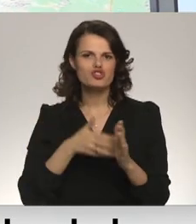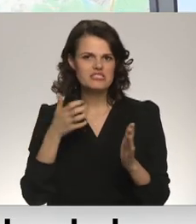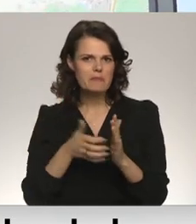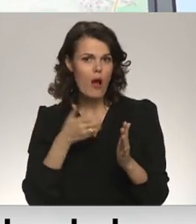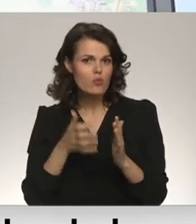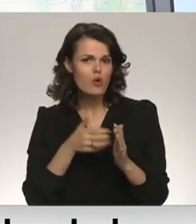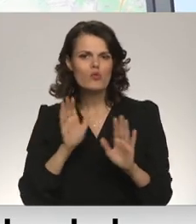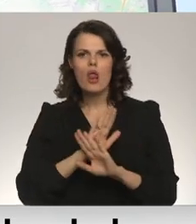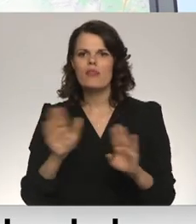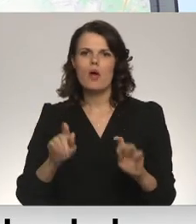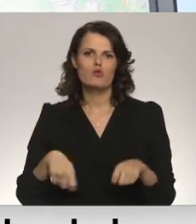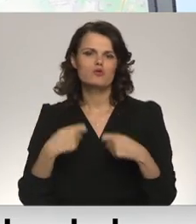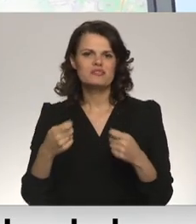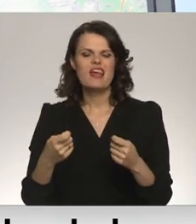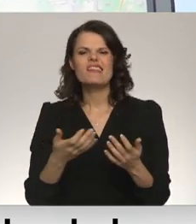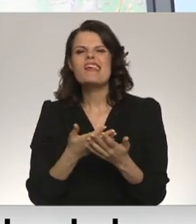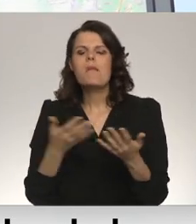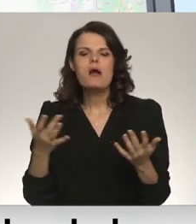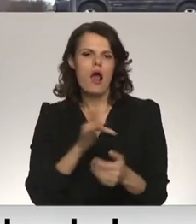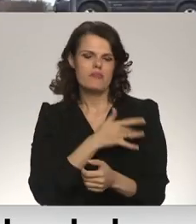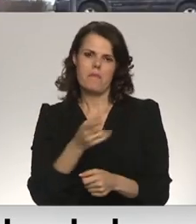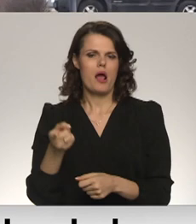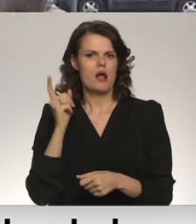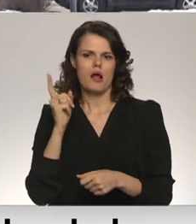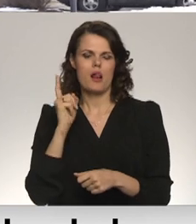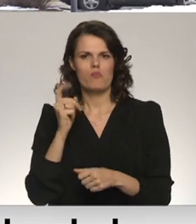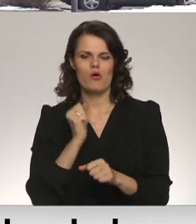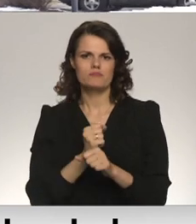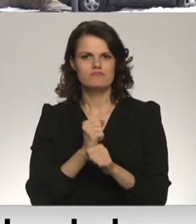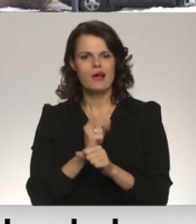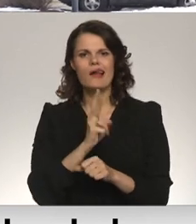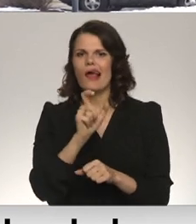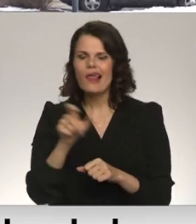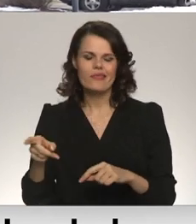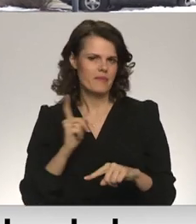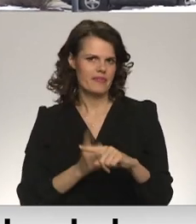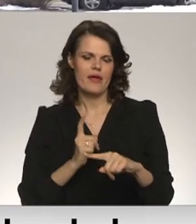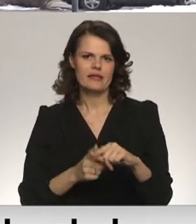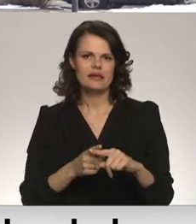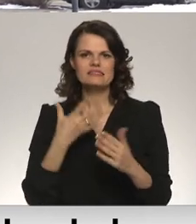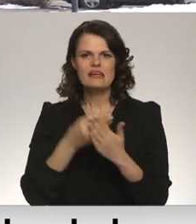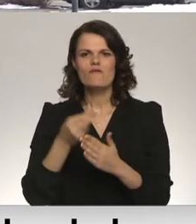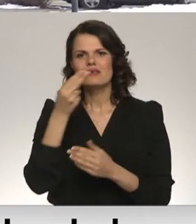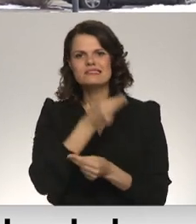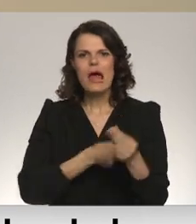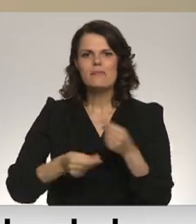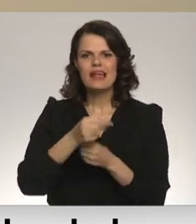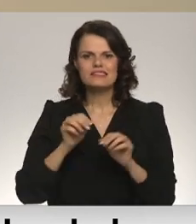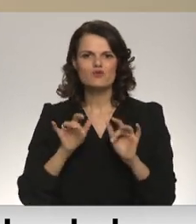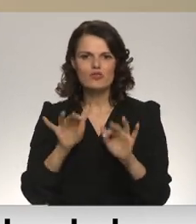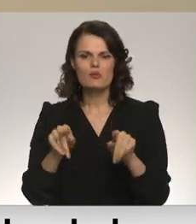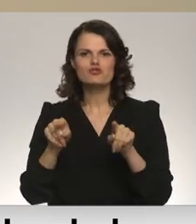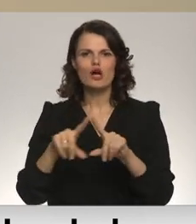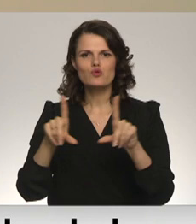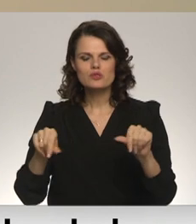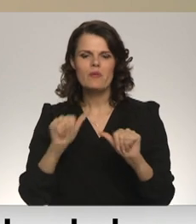un netiktu sniegti jebkādi pakalpojumi klientiem. Jo pēc būtības savu saimniecisko darbību šāds